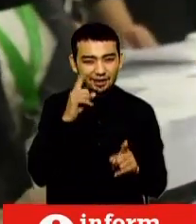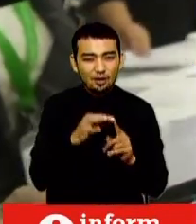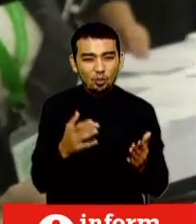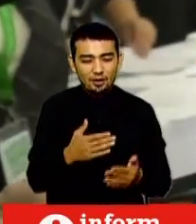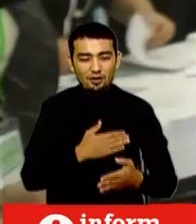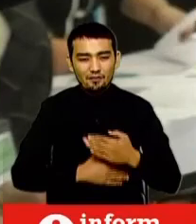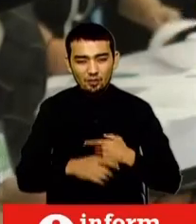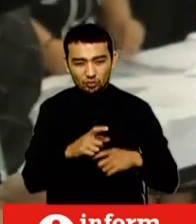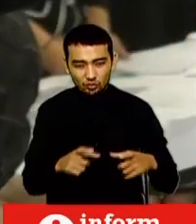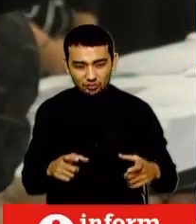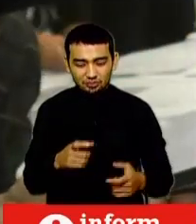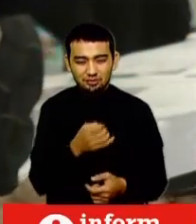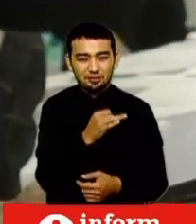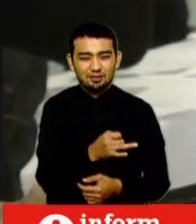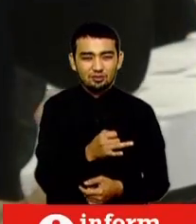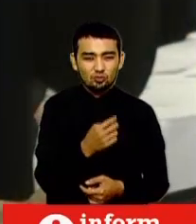мүгедектерге жалпы